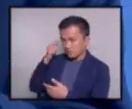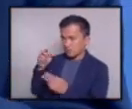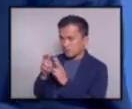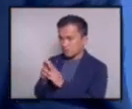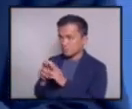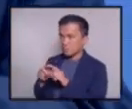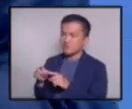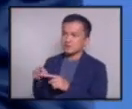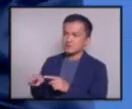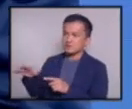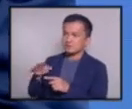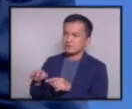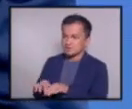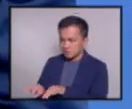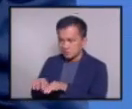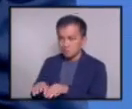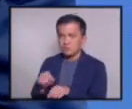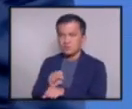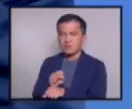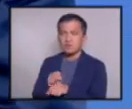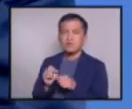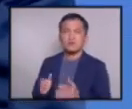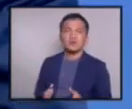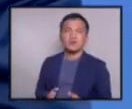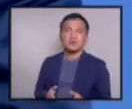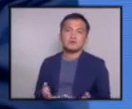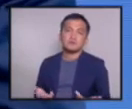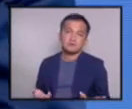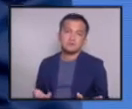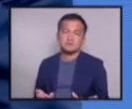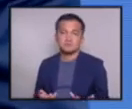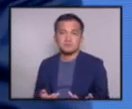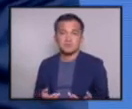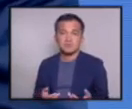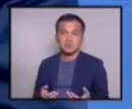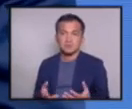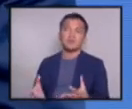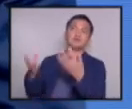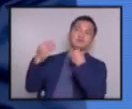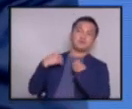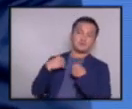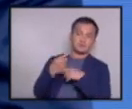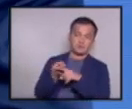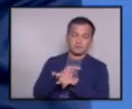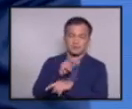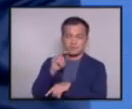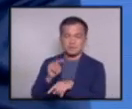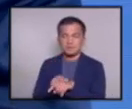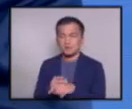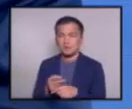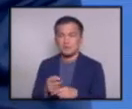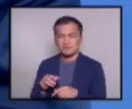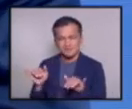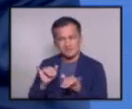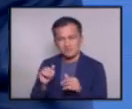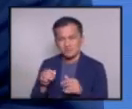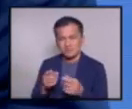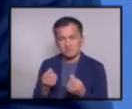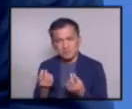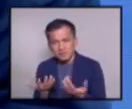units, pero yung mga agricultural workers na sinalo nila galing sa national, eh para walang ginagawa,